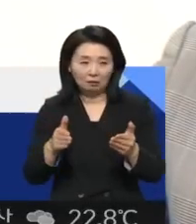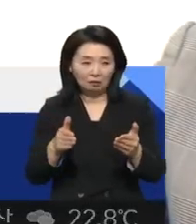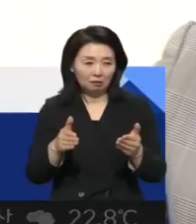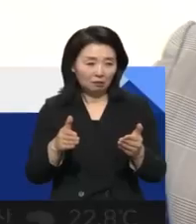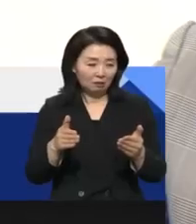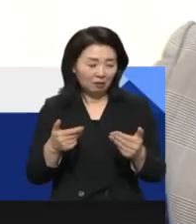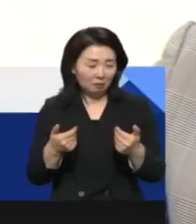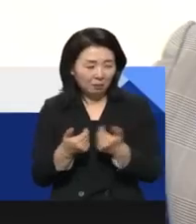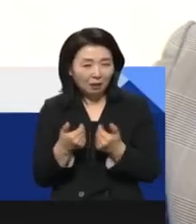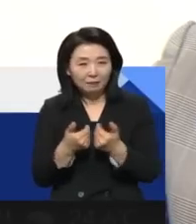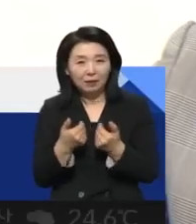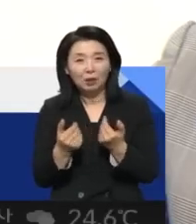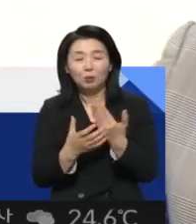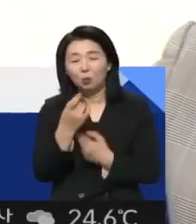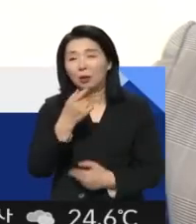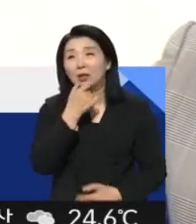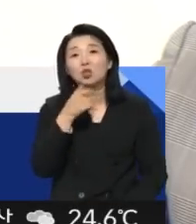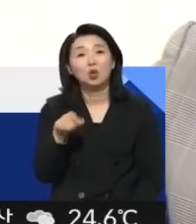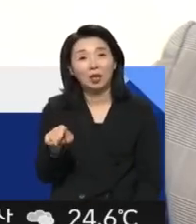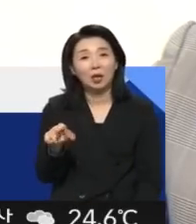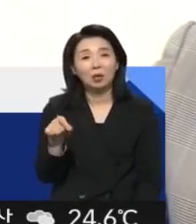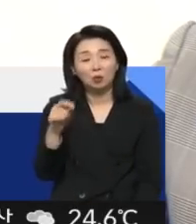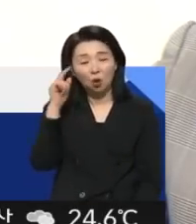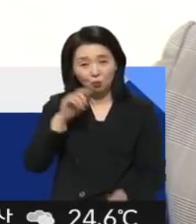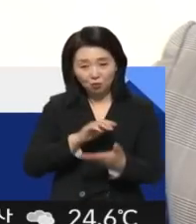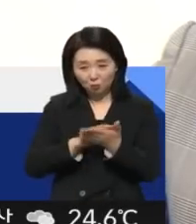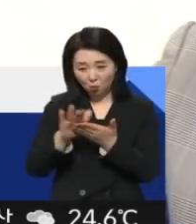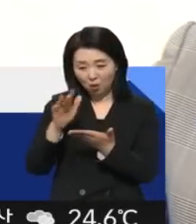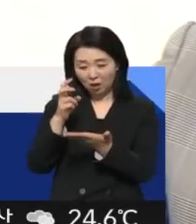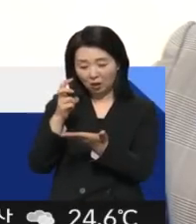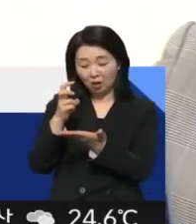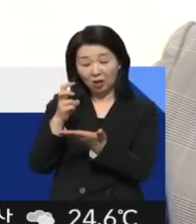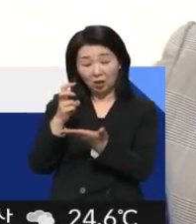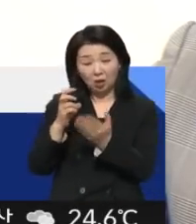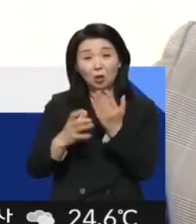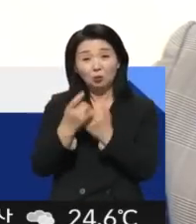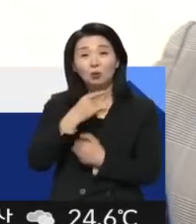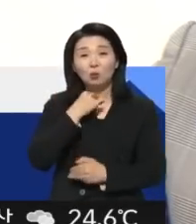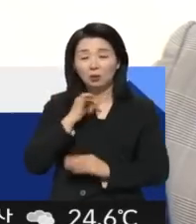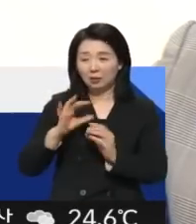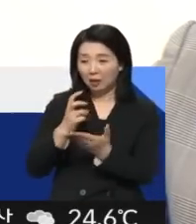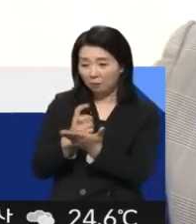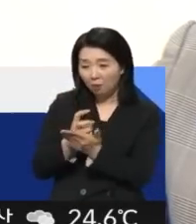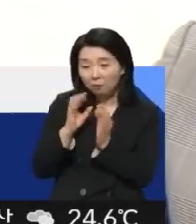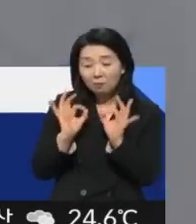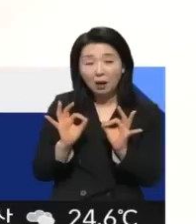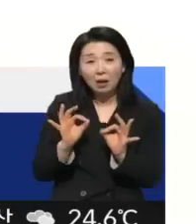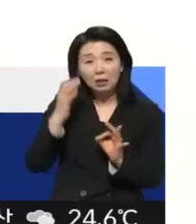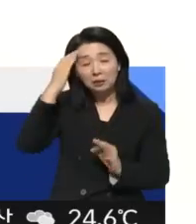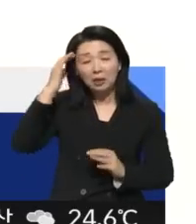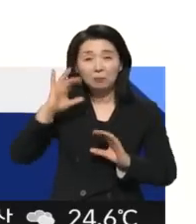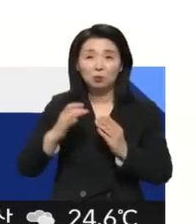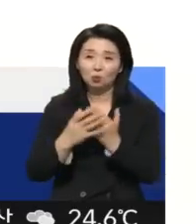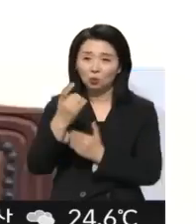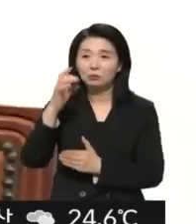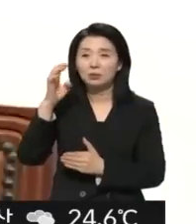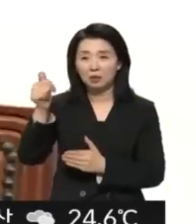것으로 확인된 인물입니다. 평화통일을 지향하는 우리 헌법에 비춰볼 때 대한민국의 통일부 장관으로는